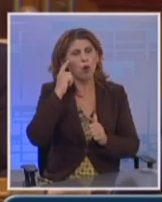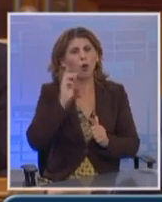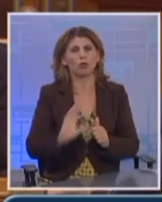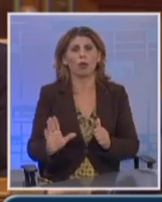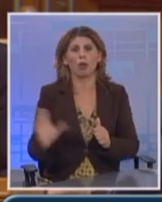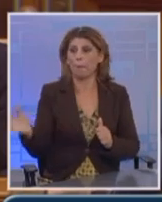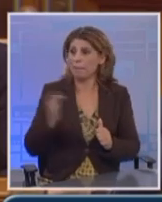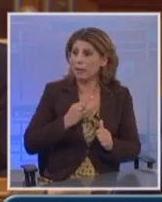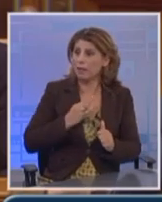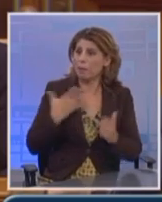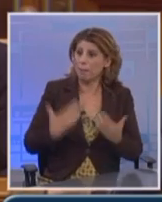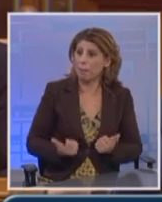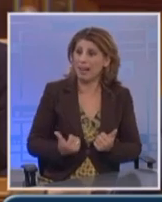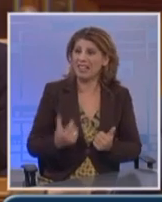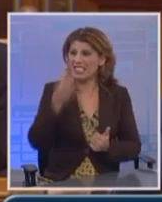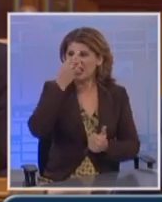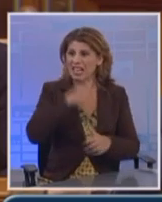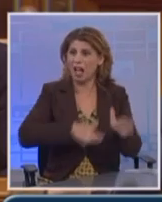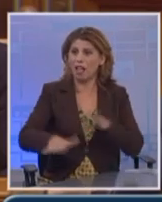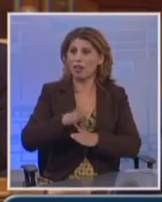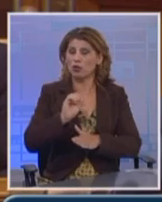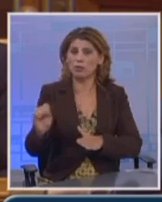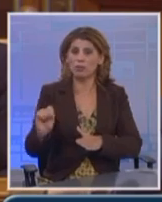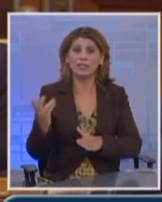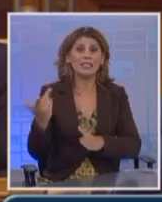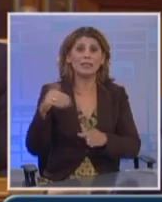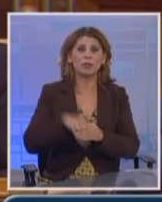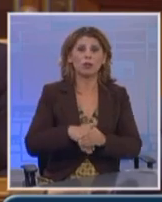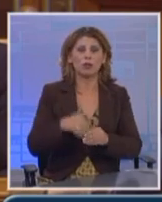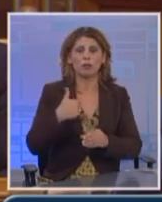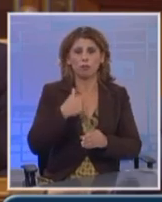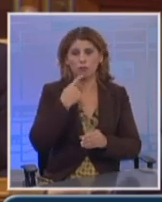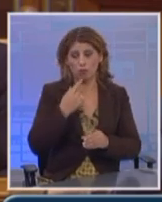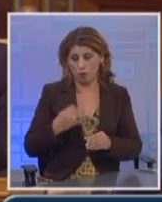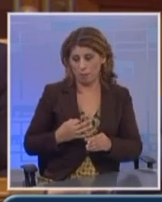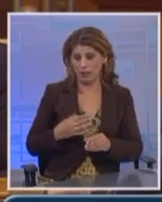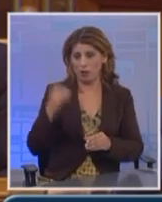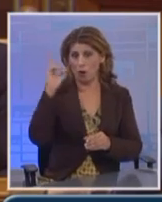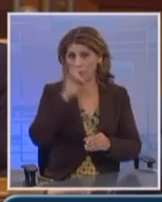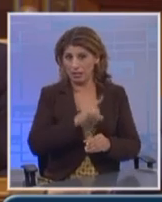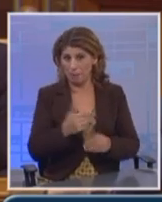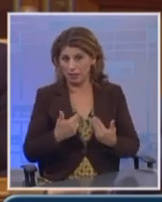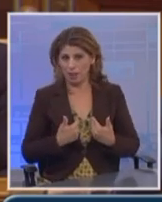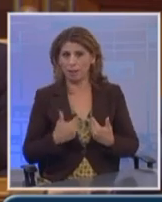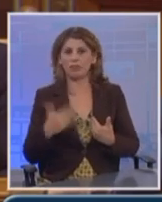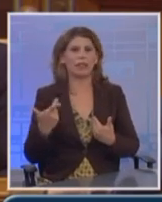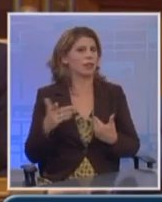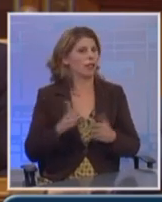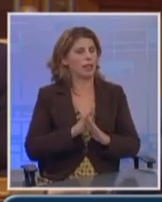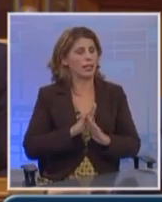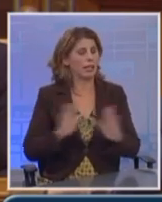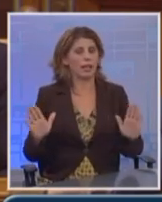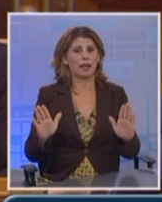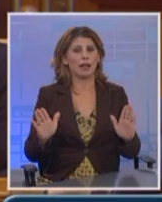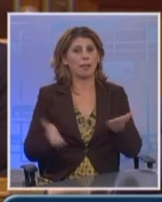υπάρχει σκάνδαλο ζήμερα και ποια είναι η συμμετοχή σας σε αυτό. Και είπατε λοιπόν ότι λέω ψέματα, διότι δεν είχατε καμία διευκόλυνση